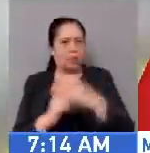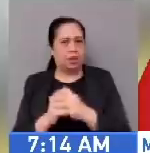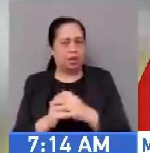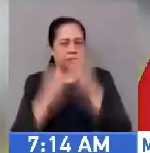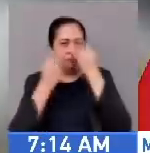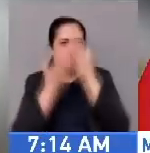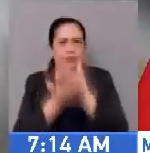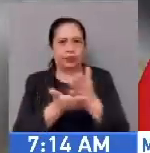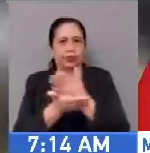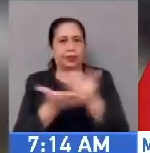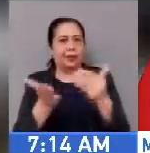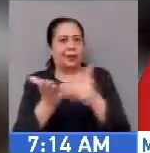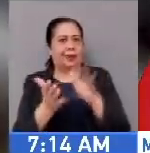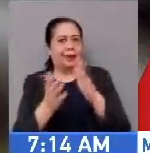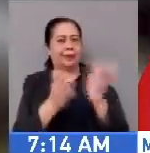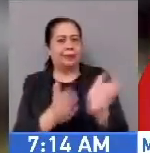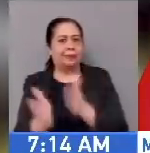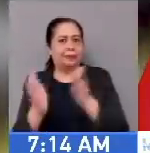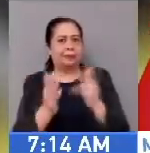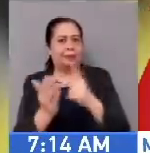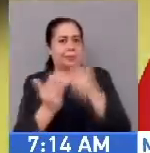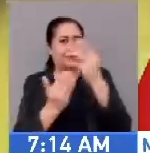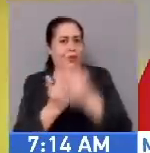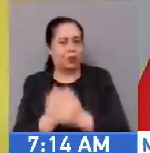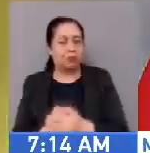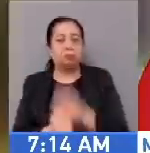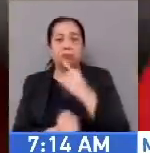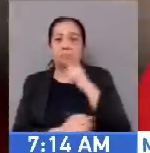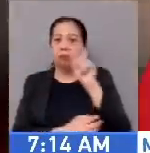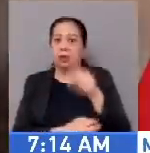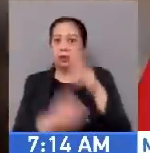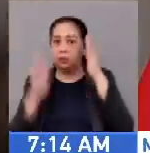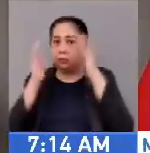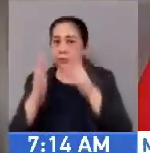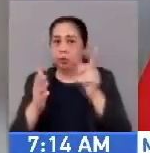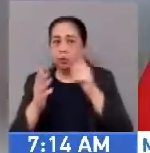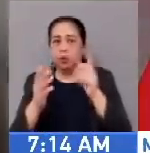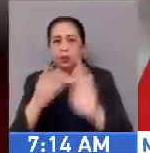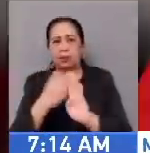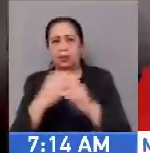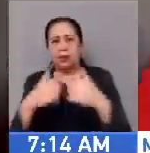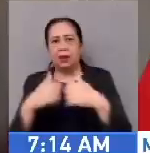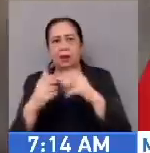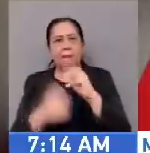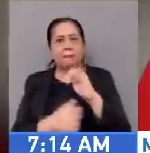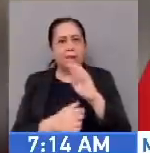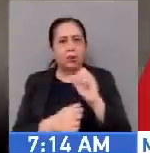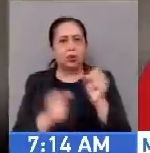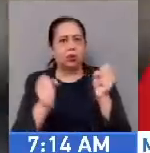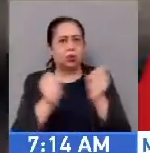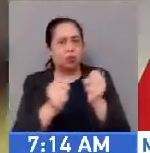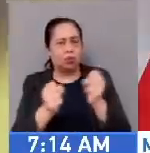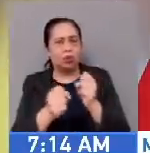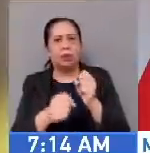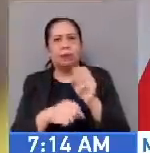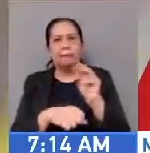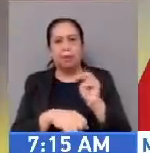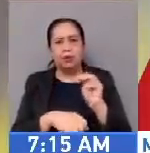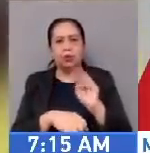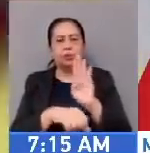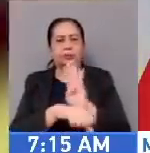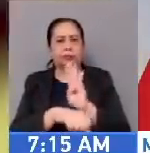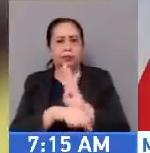kanyang plataforma. Dapat din daw tutukan ang pag-recover ng micro, small and medium enterprises at ilan pang sektor